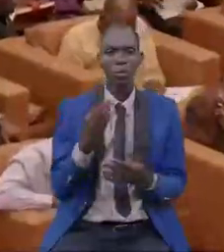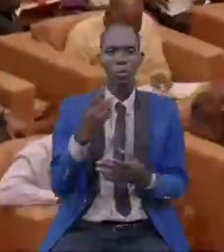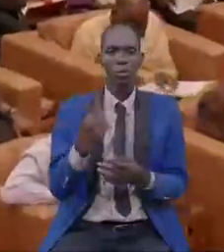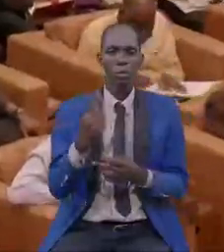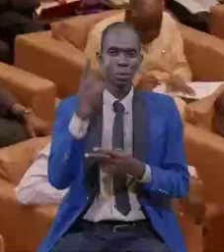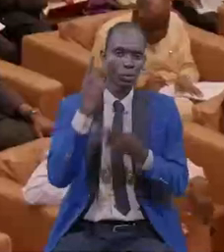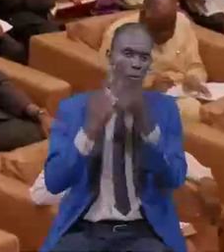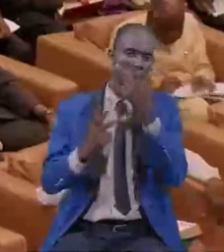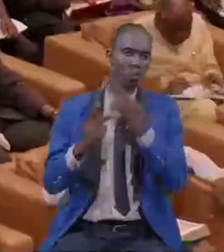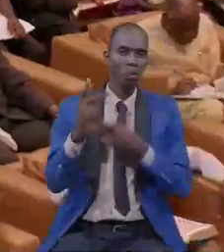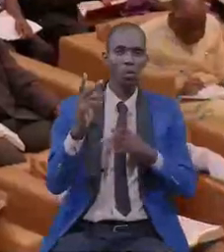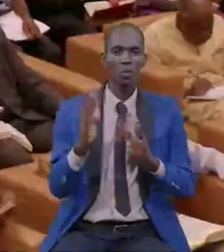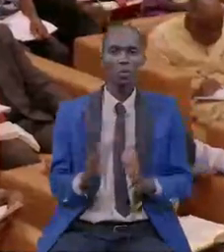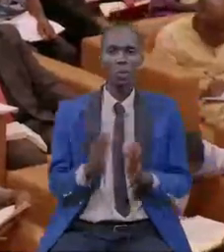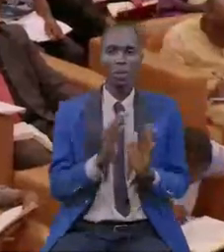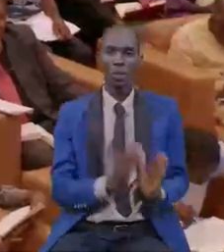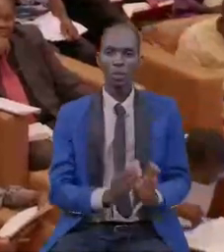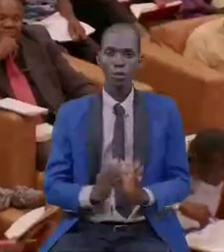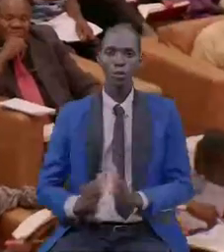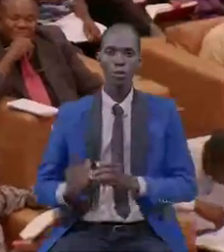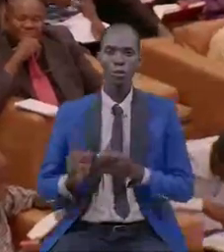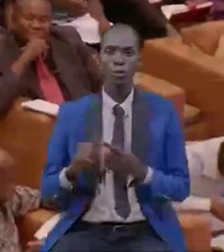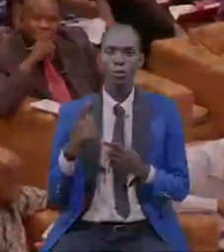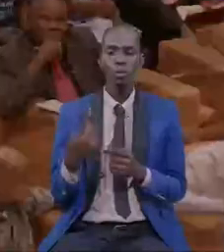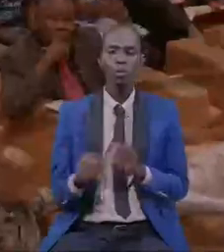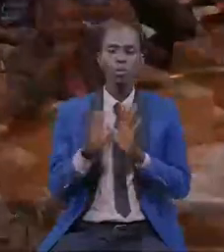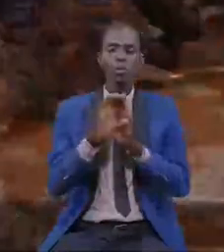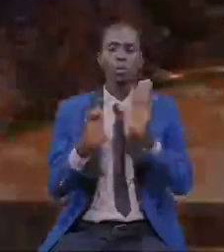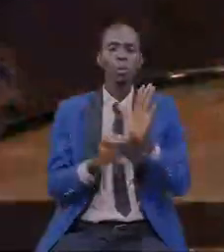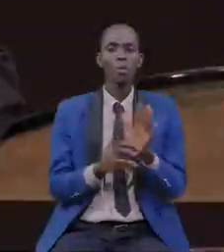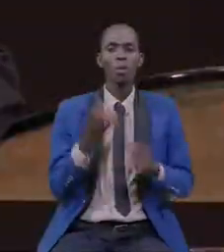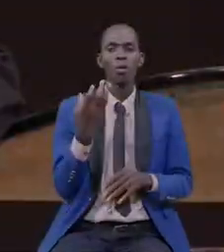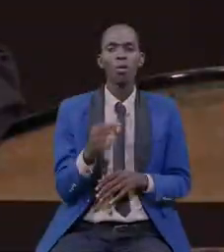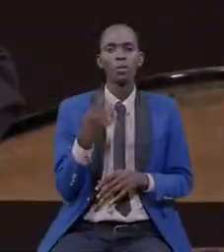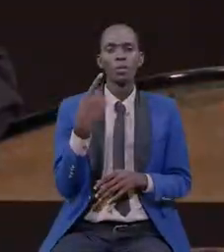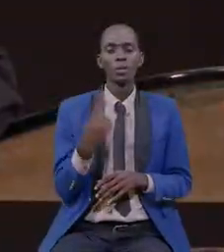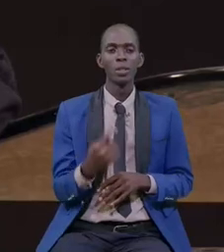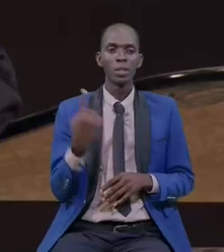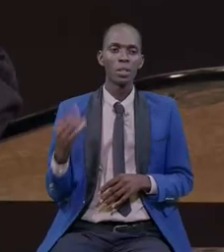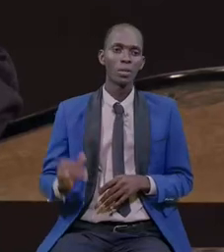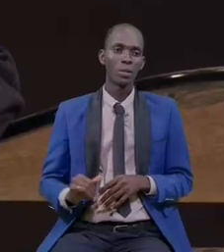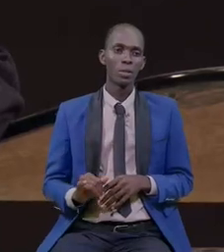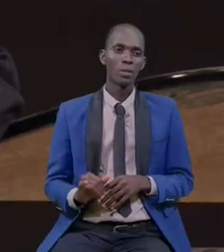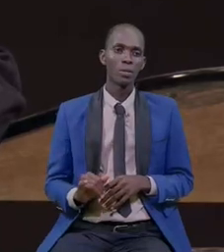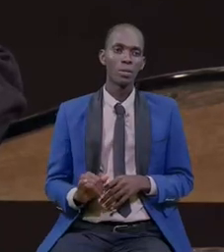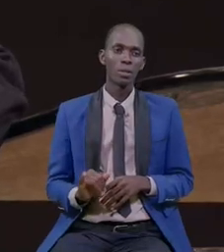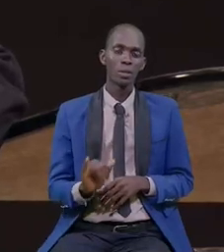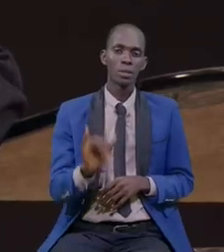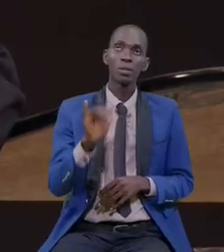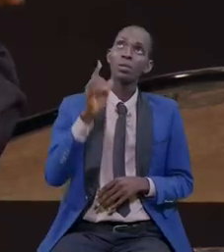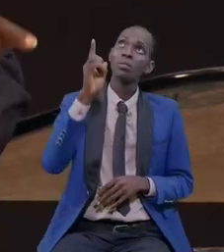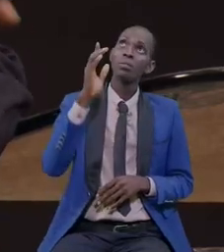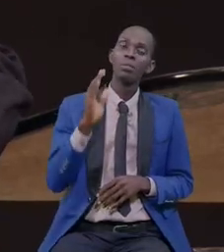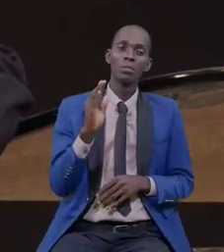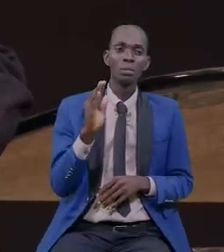Dieu l'éternel d'après l'ordre de du Dieu éternel est porté à la